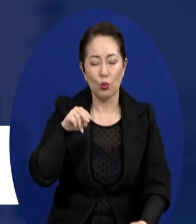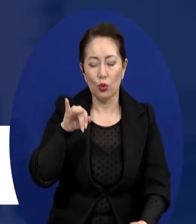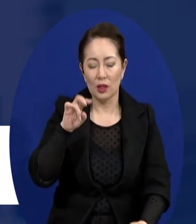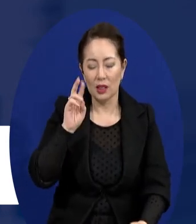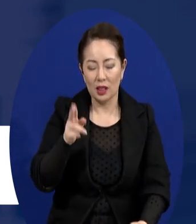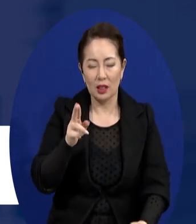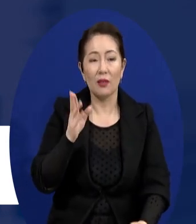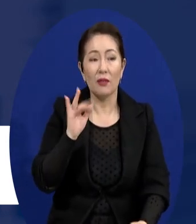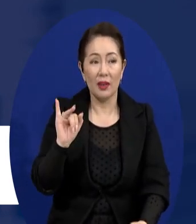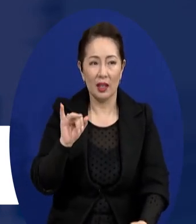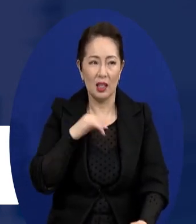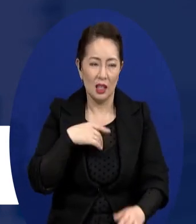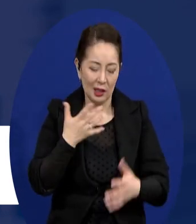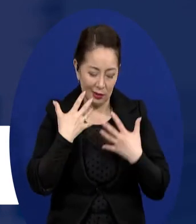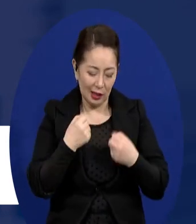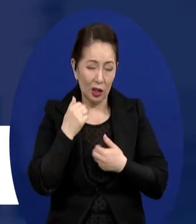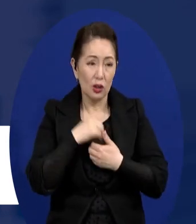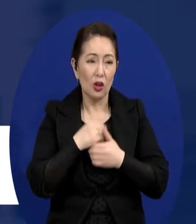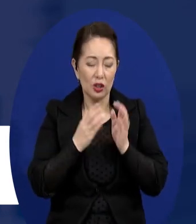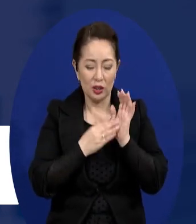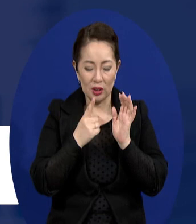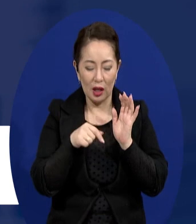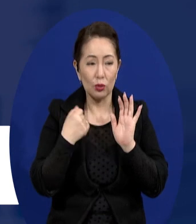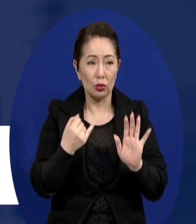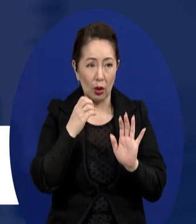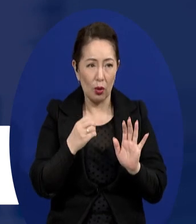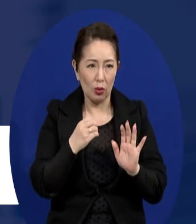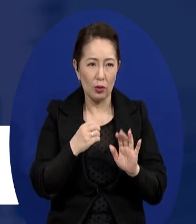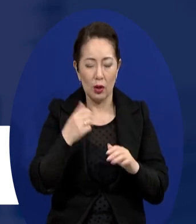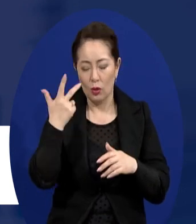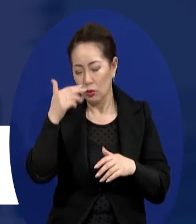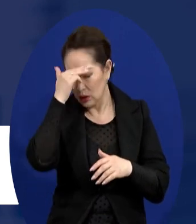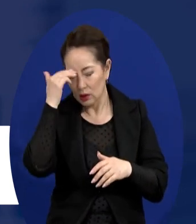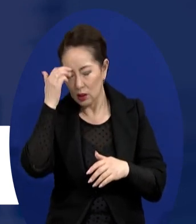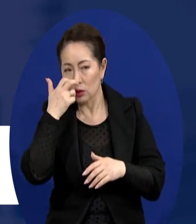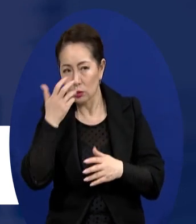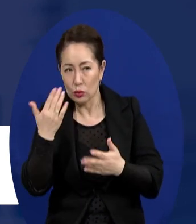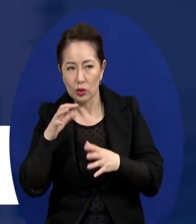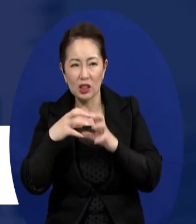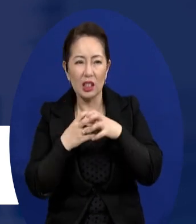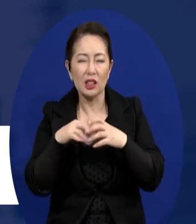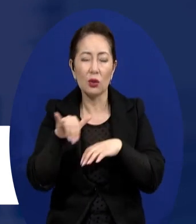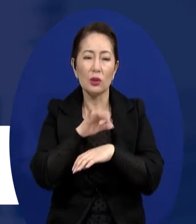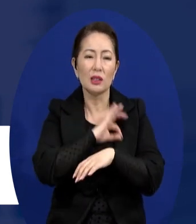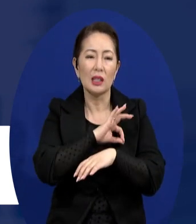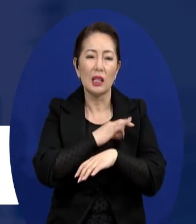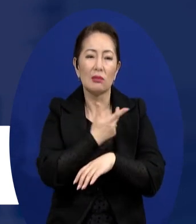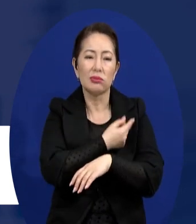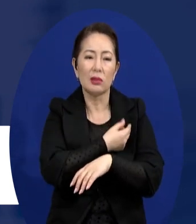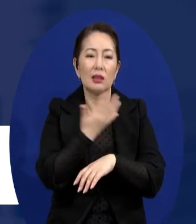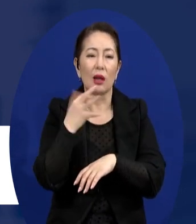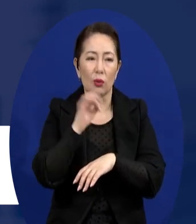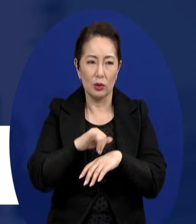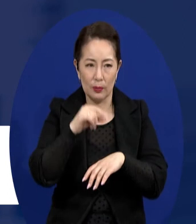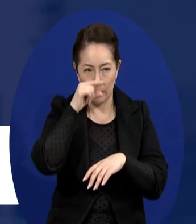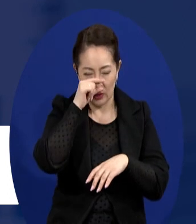дархлаа тогтох хувь хөнгөн хэлбэр 91.6%. Клиник туршилт 3 дугаар шатны туршилт дууссан. Дэлхийн 50 улс хэрэглэж байна. Орос,